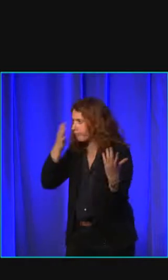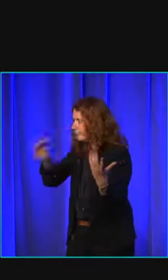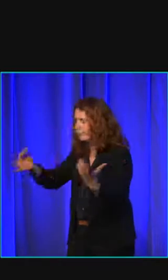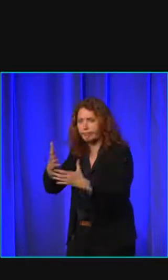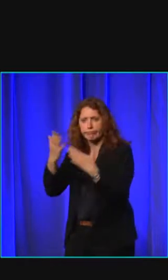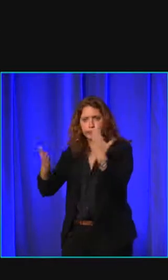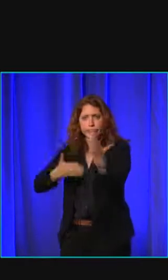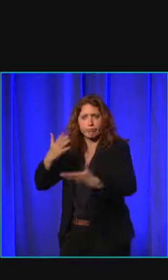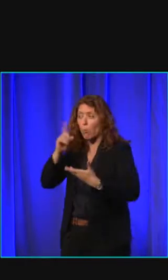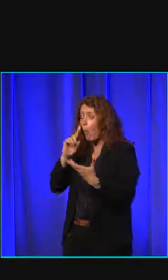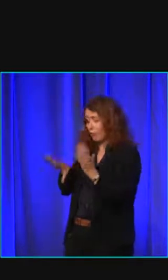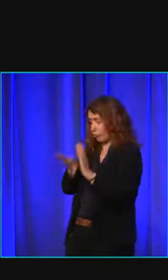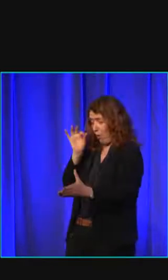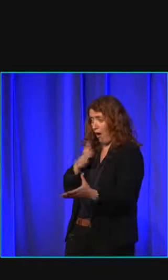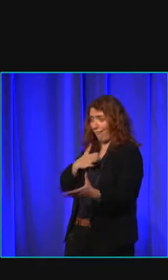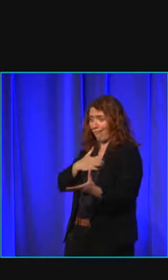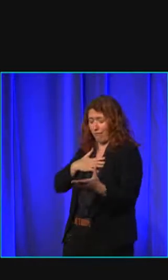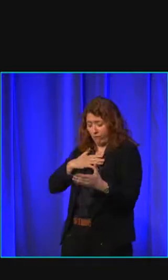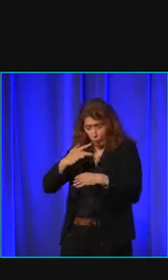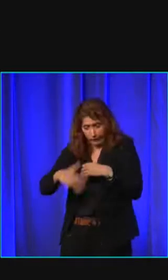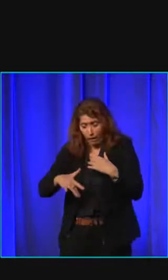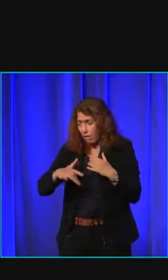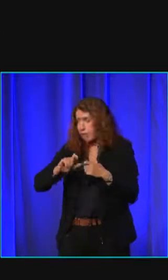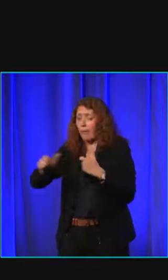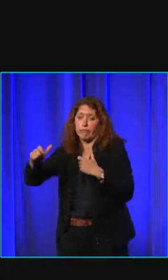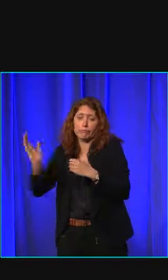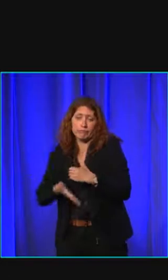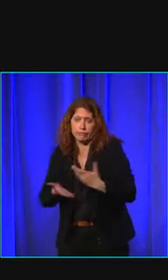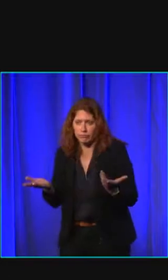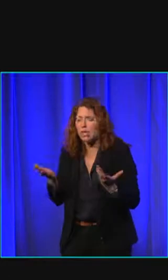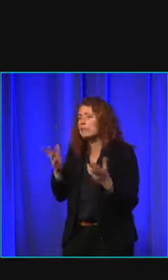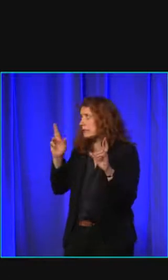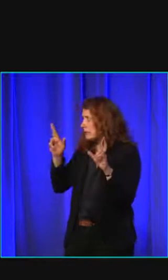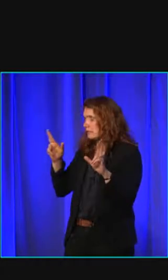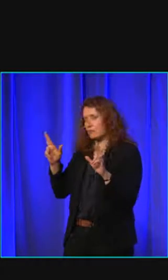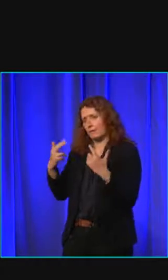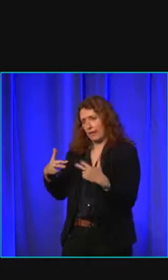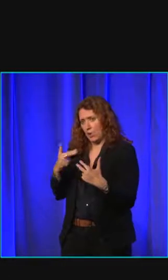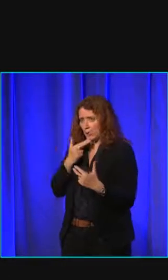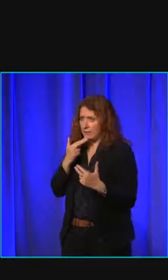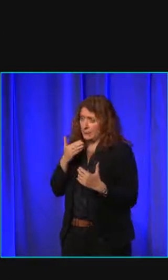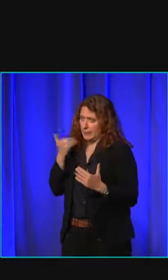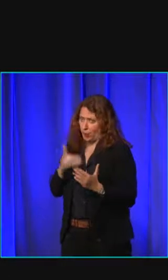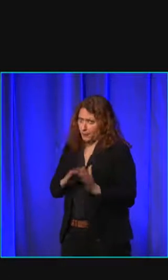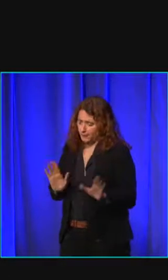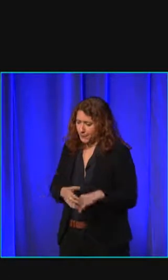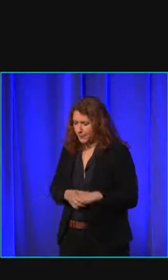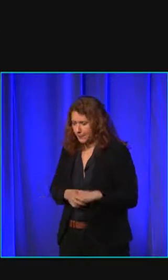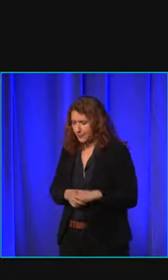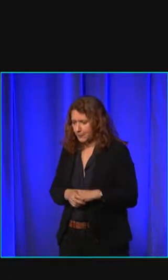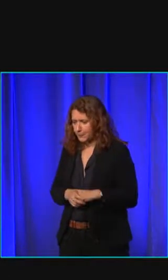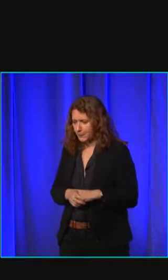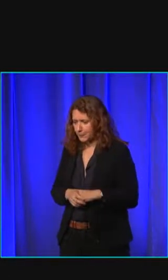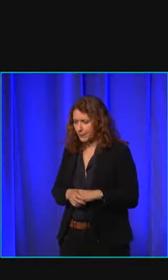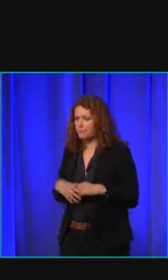le choix qu'ils ont fait sera mauvais. Donc là, j'espère que la vidéo sera un peu meilleure. Et donc là, donc,